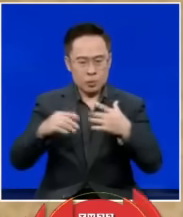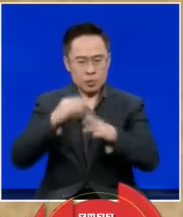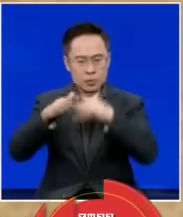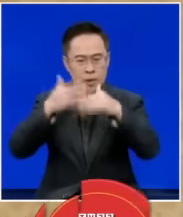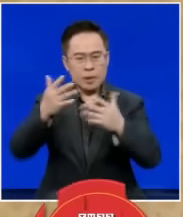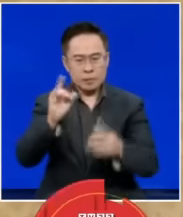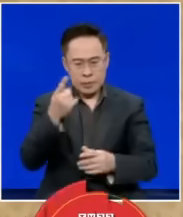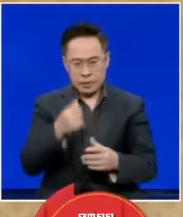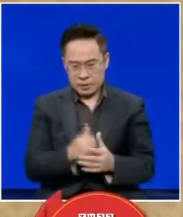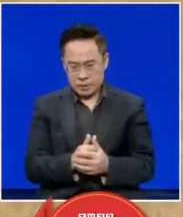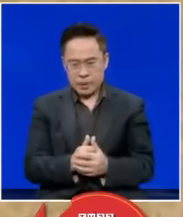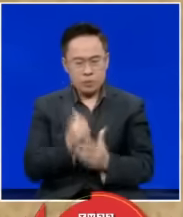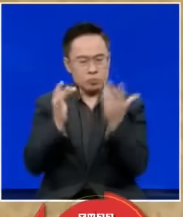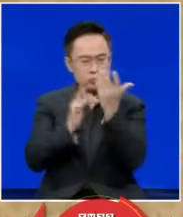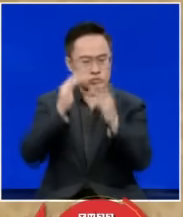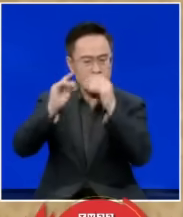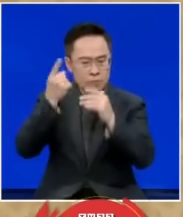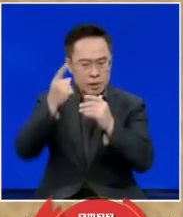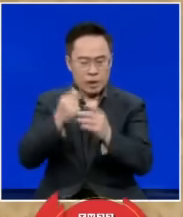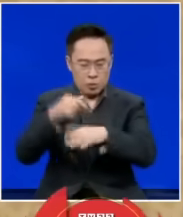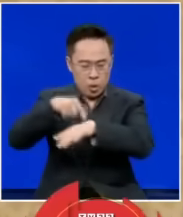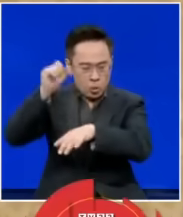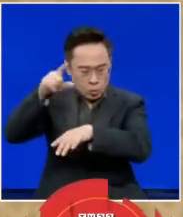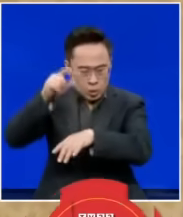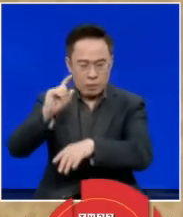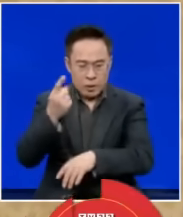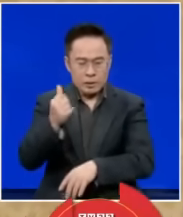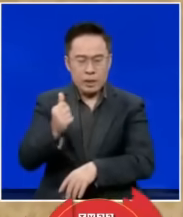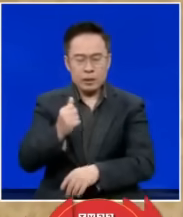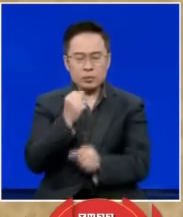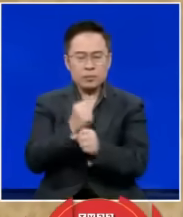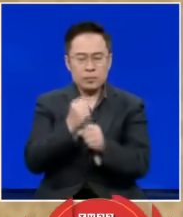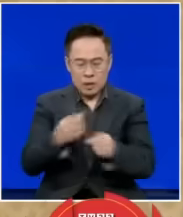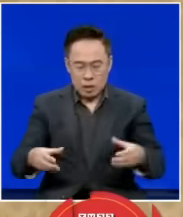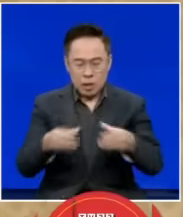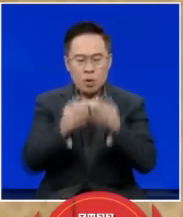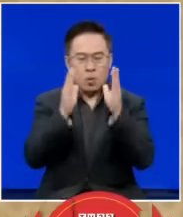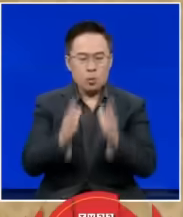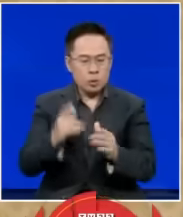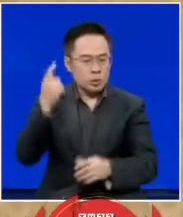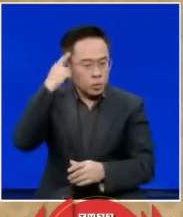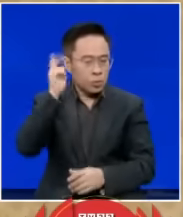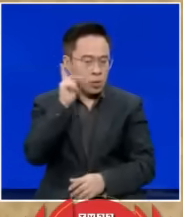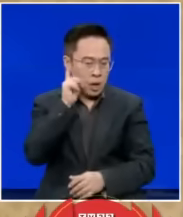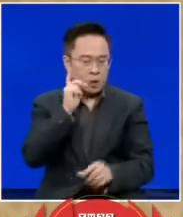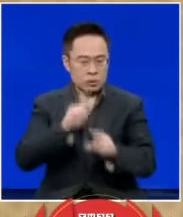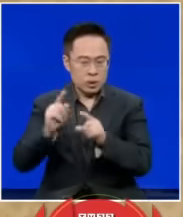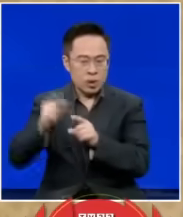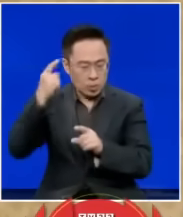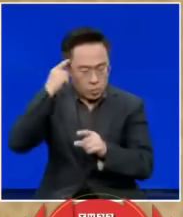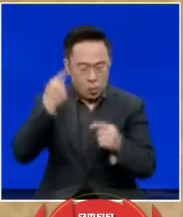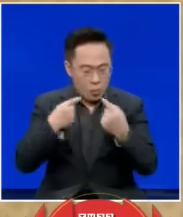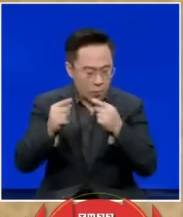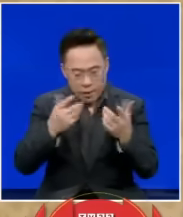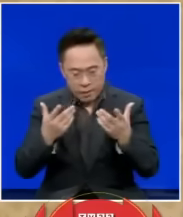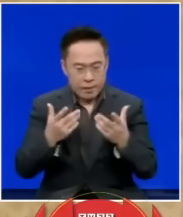าให้มันมีความทันสมัยทันต่อเหตุการณ์มากยิ่งขึ้นก็อาจจะต้องเป็นคนที่ทันเกมนิดนึง ทันเกมมีลูกล่อลูกช